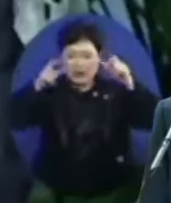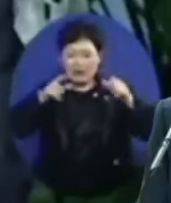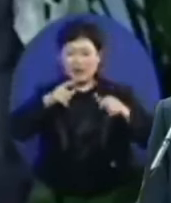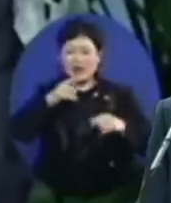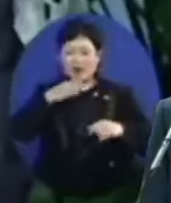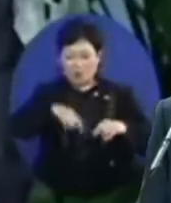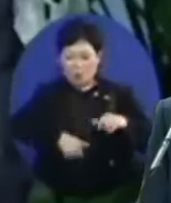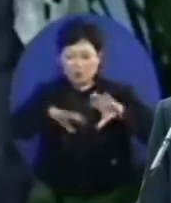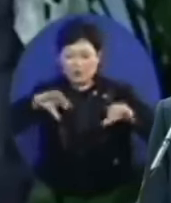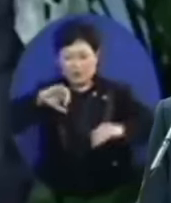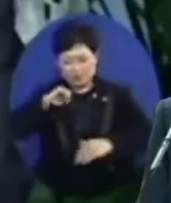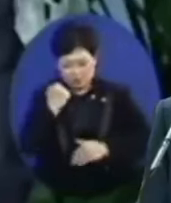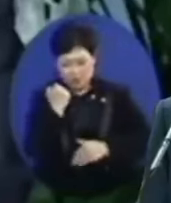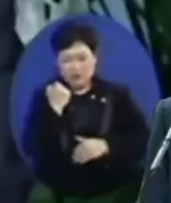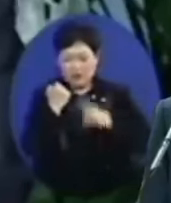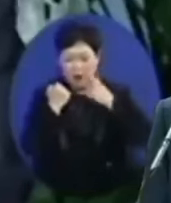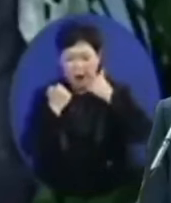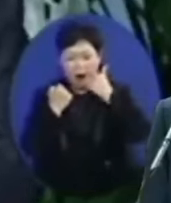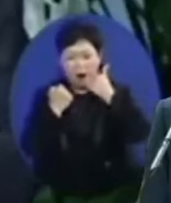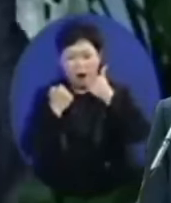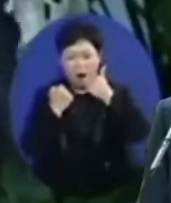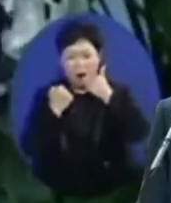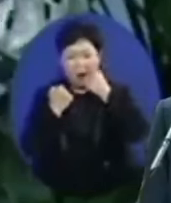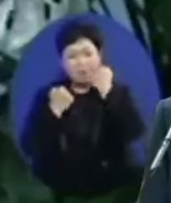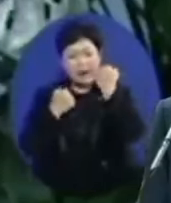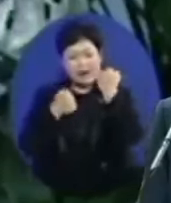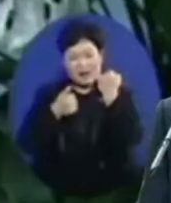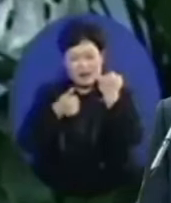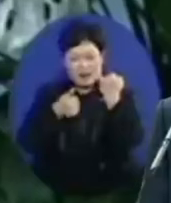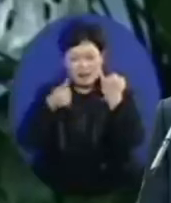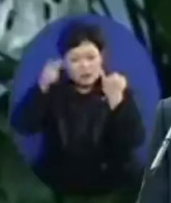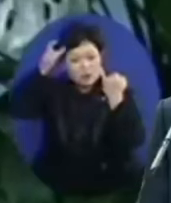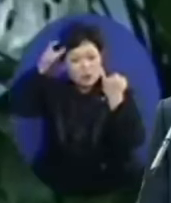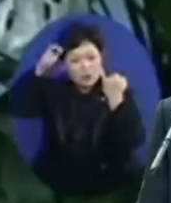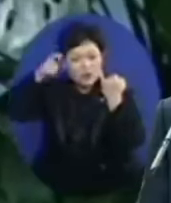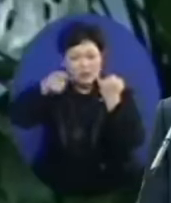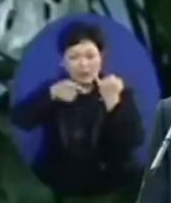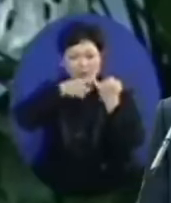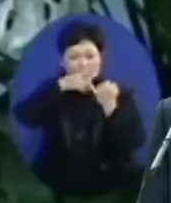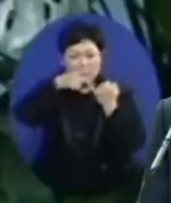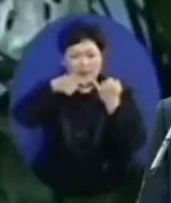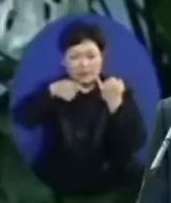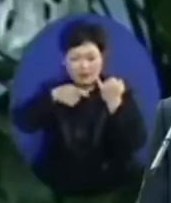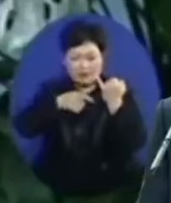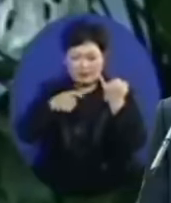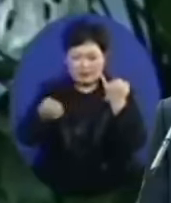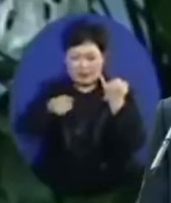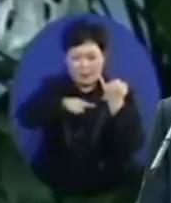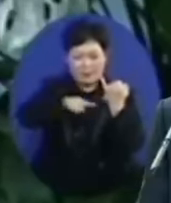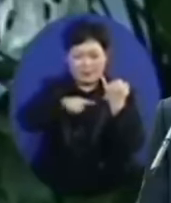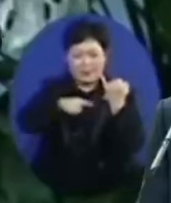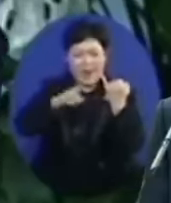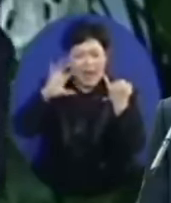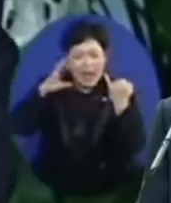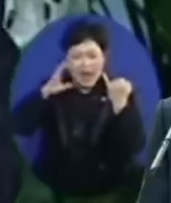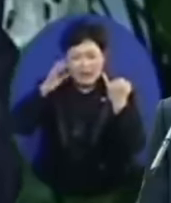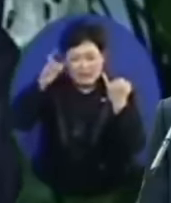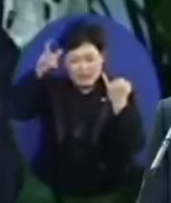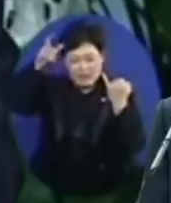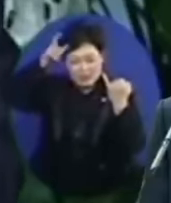순종하고 따라가는 것을 가르치기 위해서 어미소 목에다 길말을 걸어놓고 그 옆에다가 새끼소를 넣어서